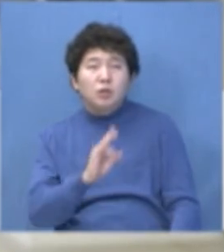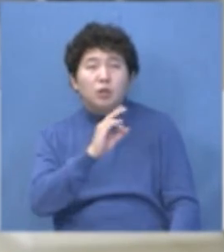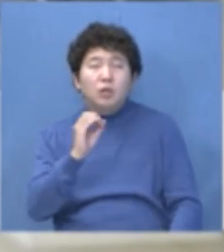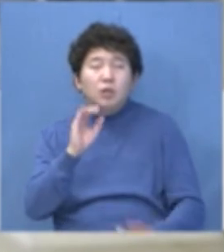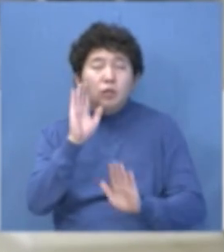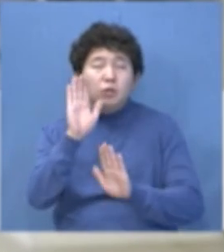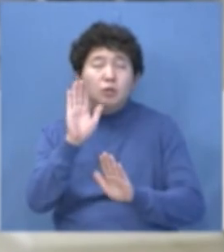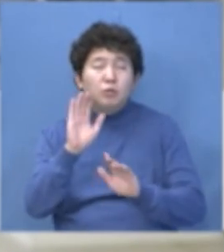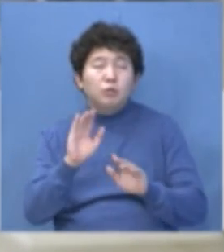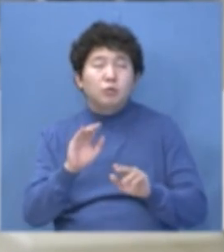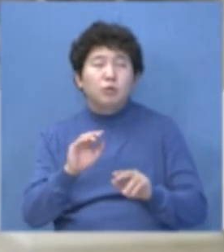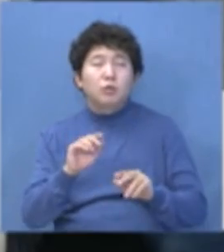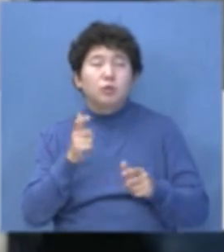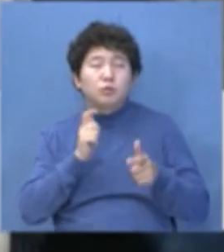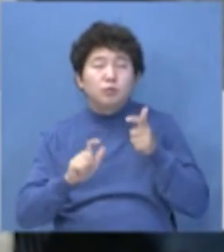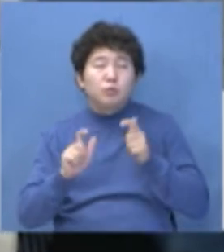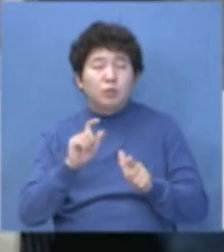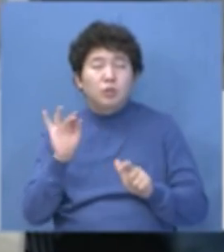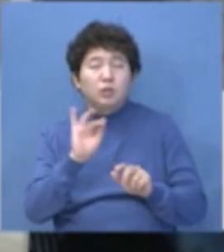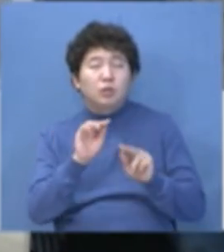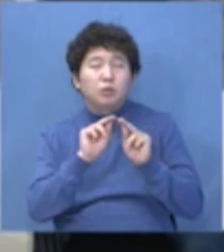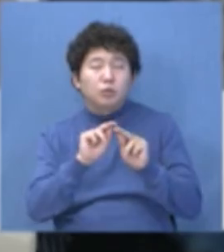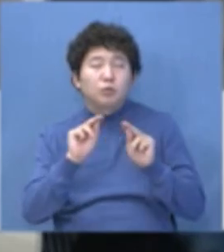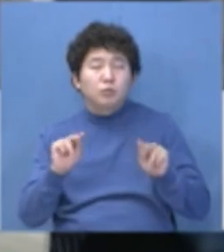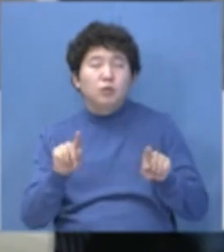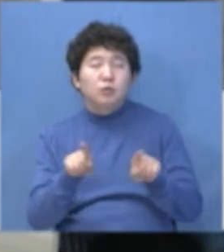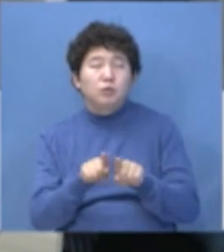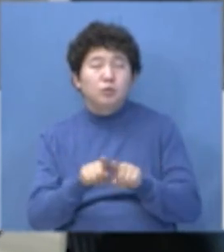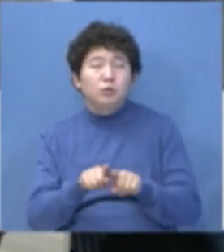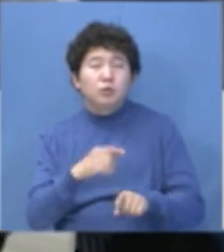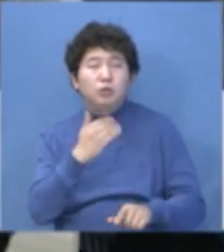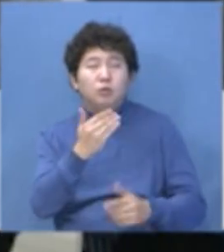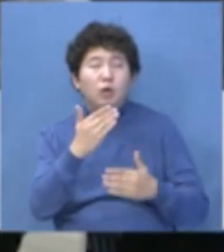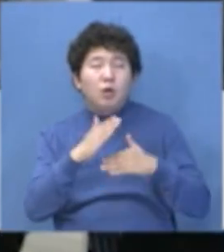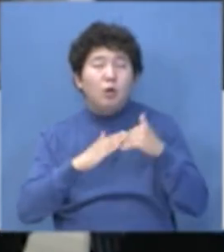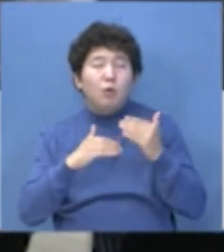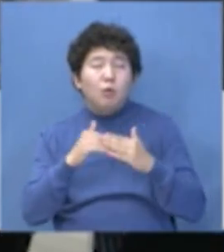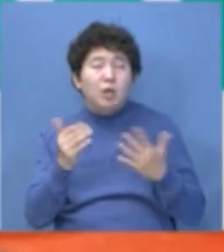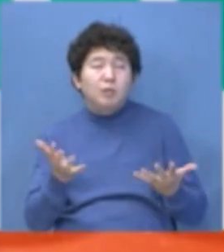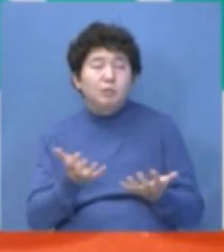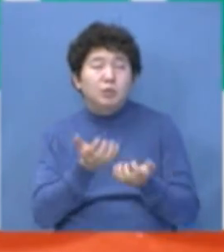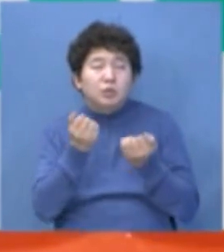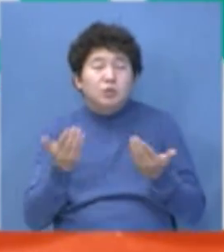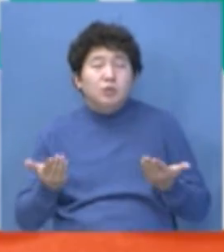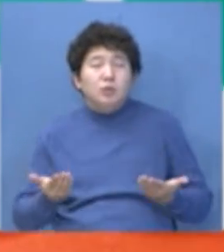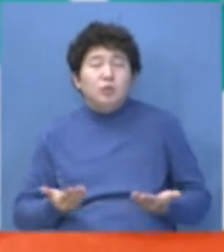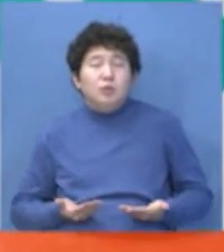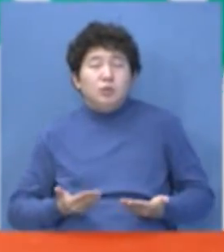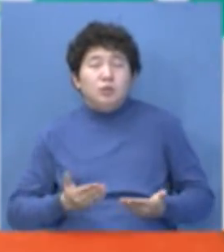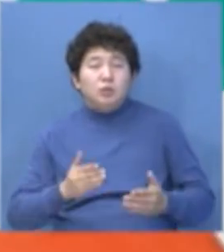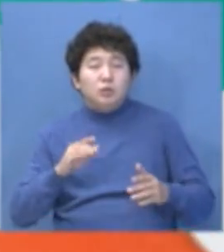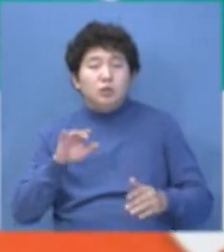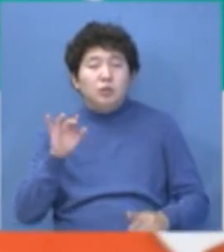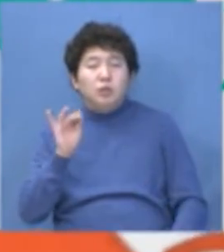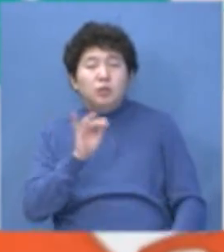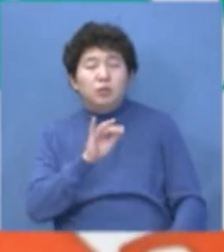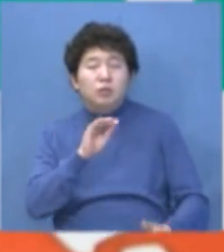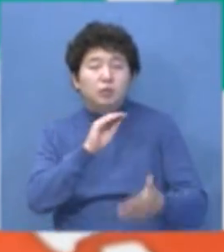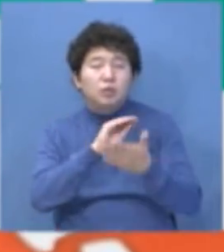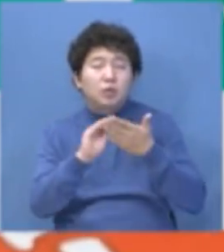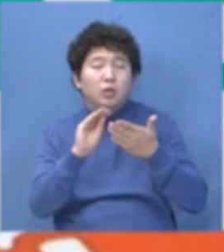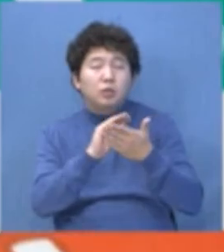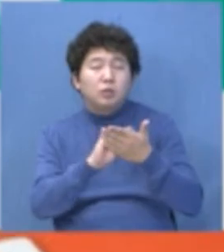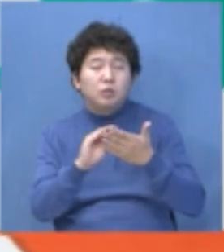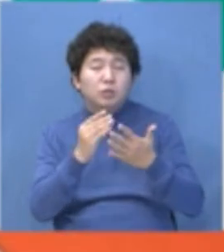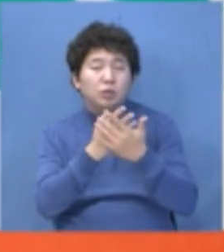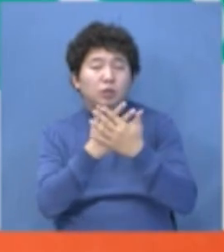и мы, преподавательский состав. В твоих руках спасение жизни. Доноры с удовольствием позировали для фото с подобными надписями.